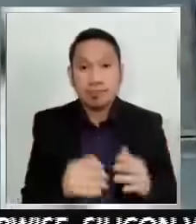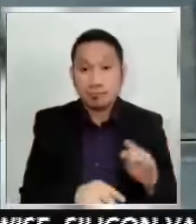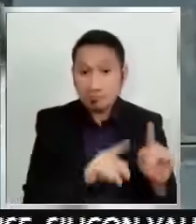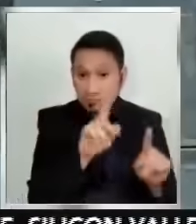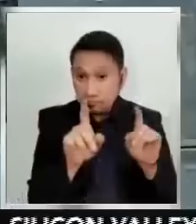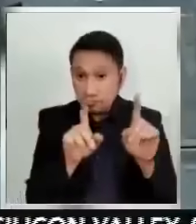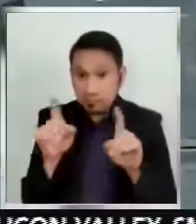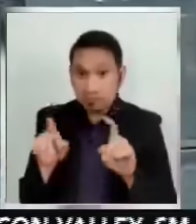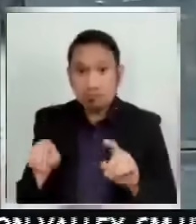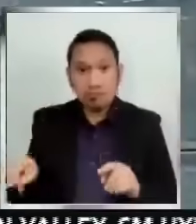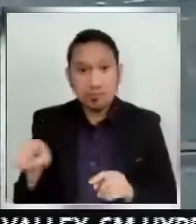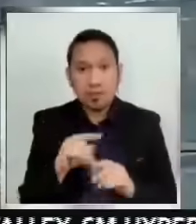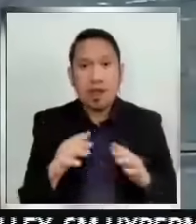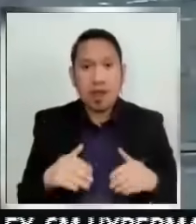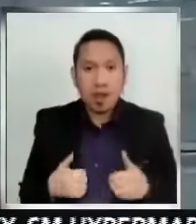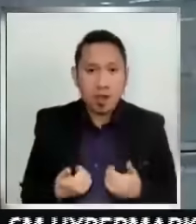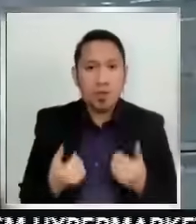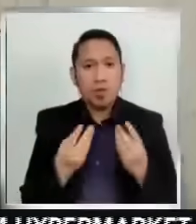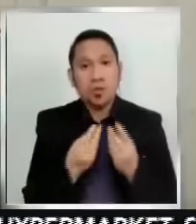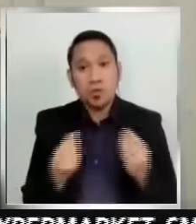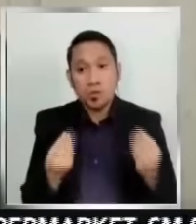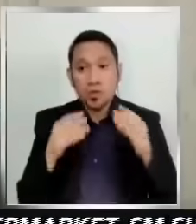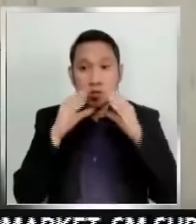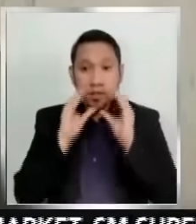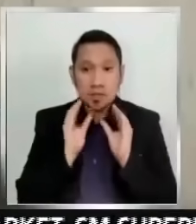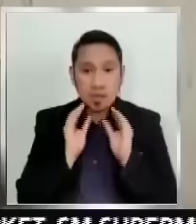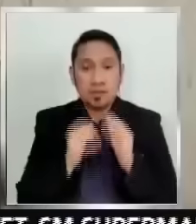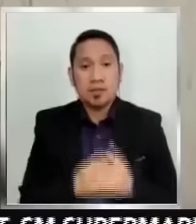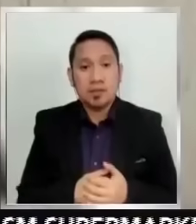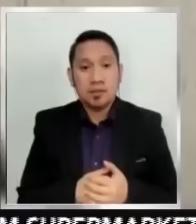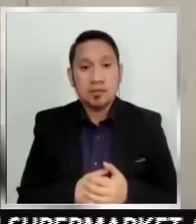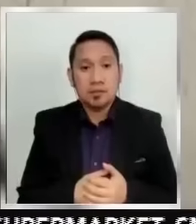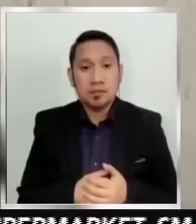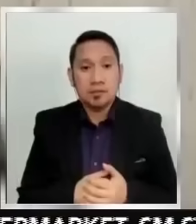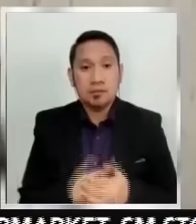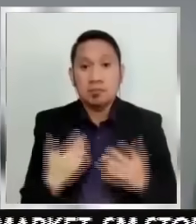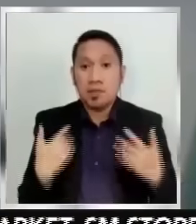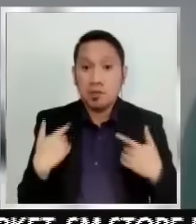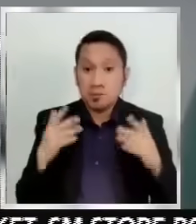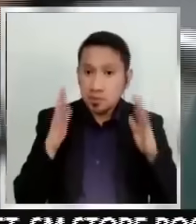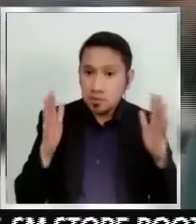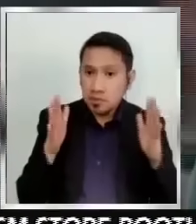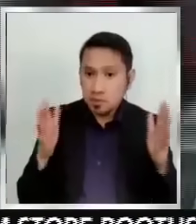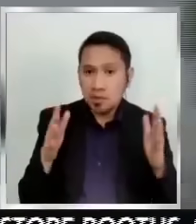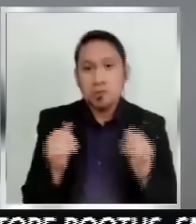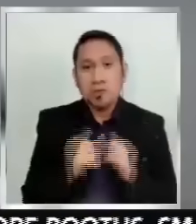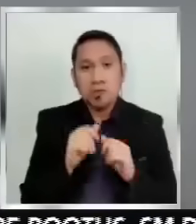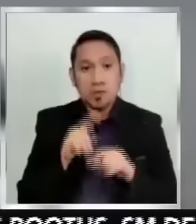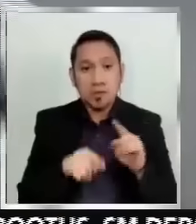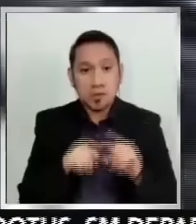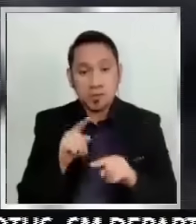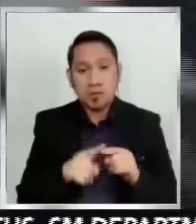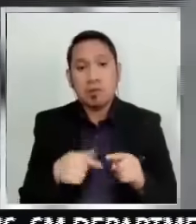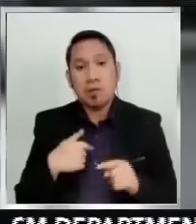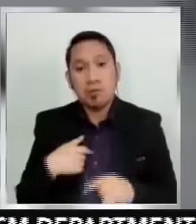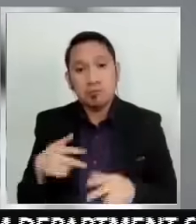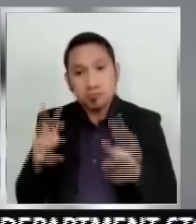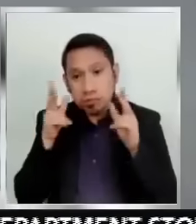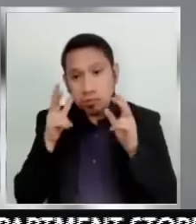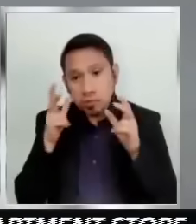kung paano nila nilalabanan ang kalungkutan. Nakikipag-usap sa mga kaibigan. Usually po nakikinig po ako sa music